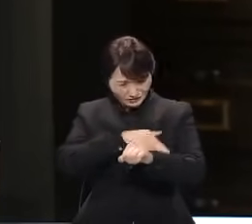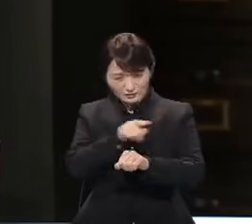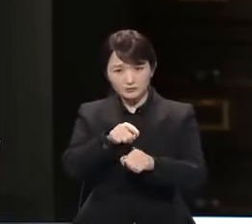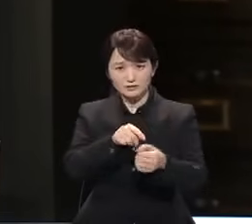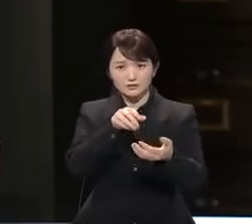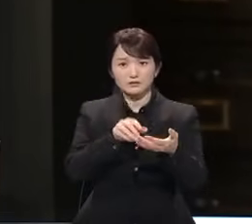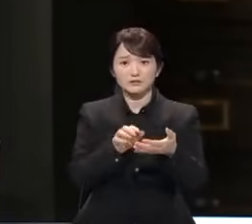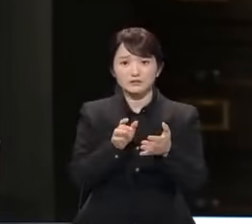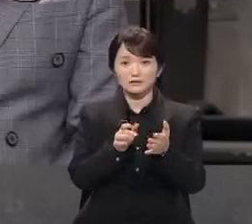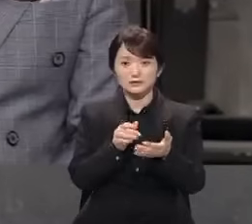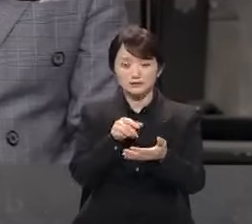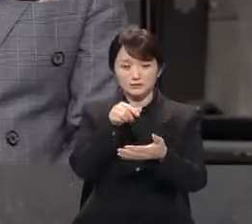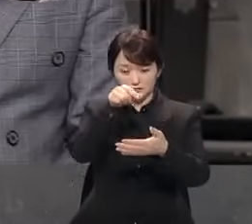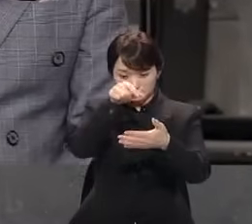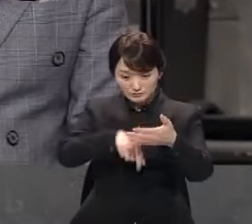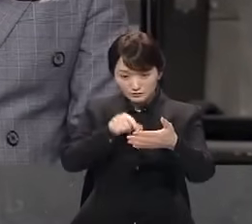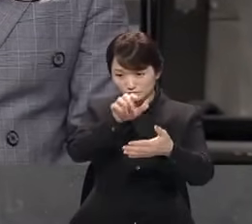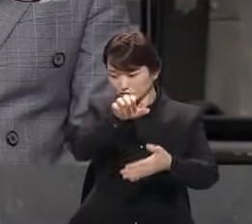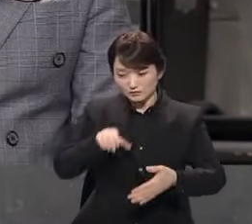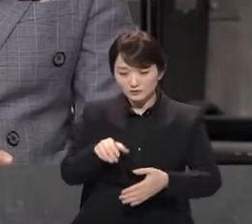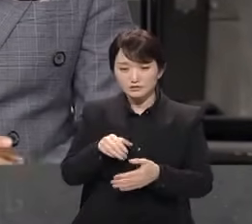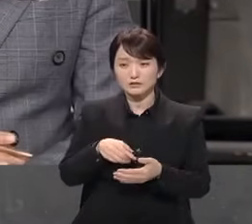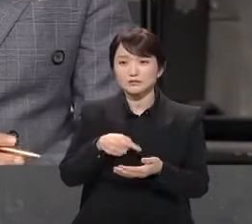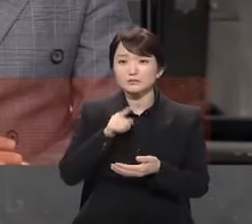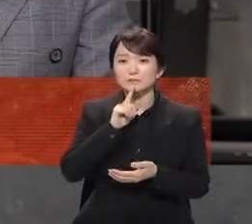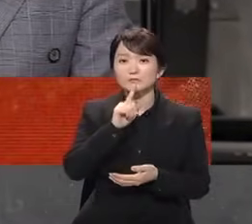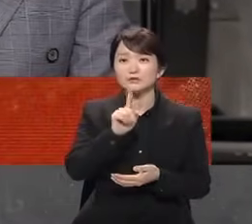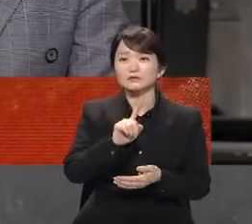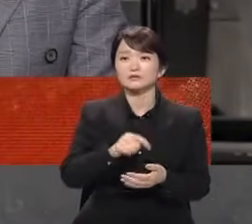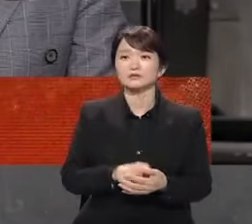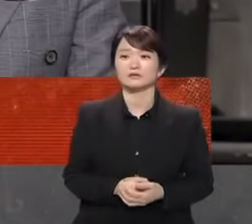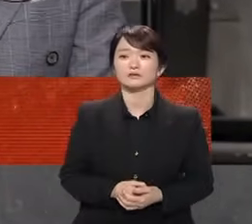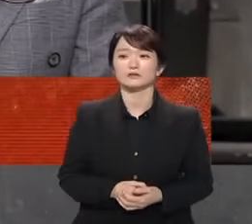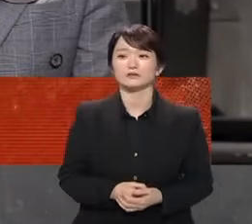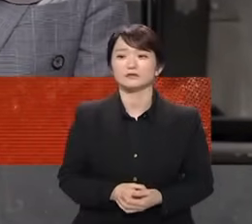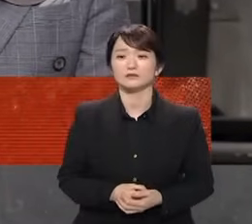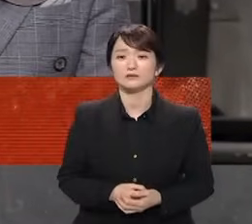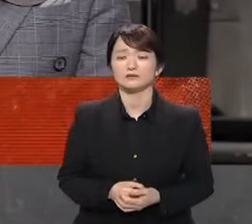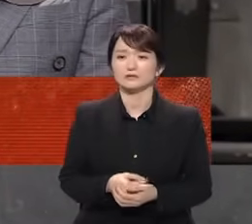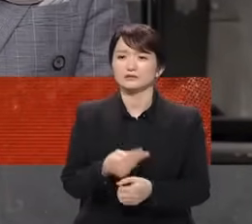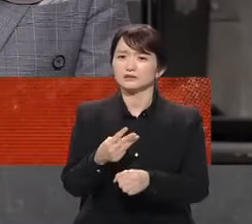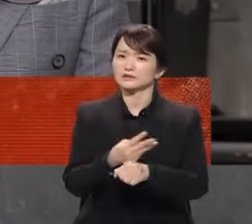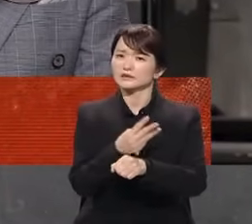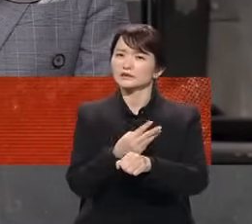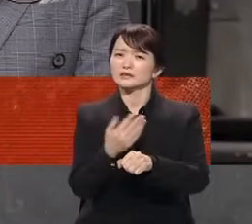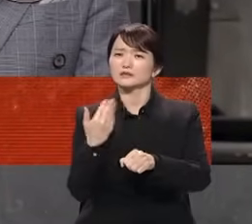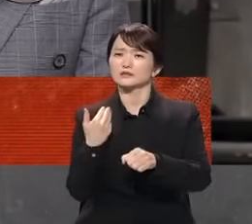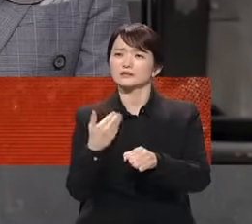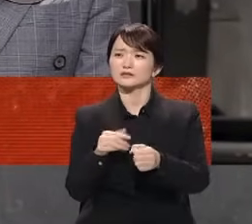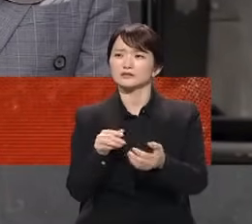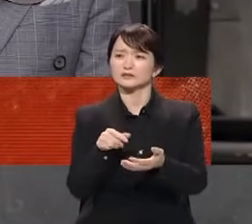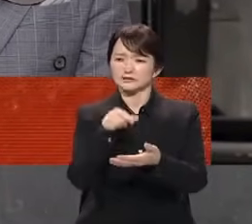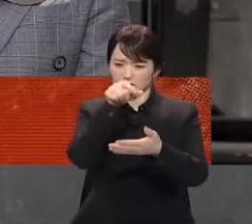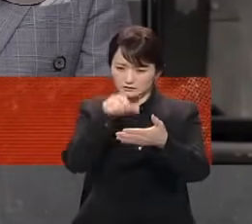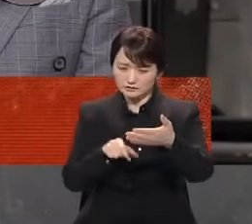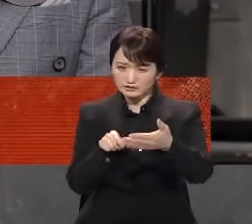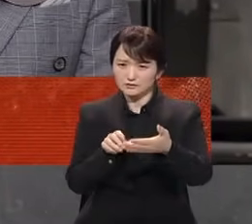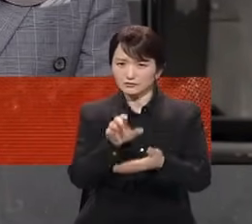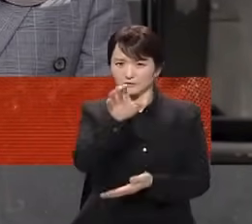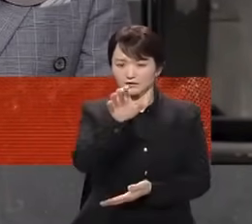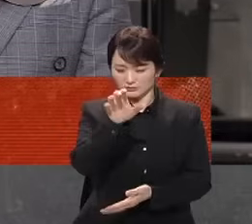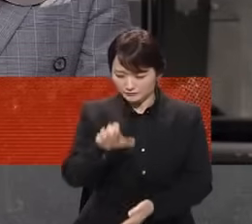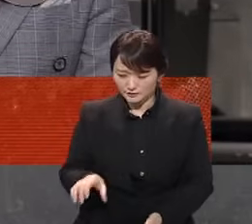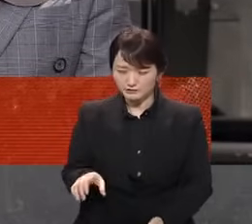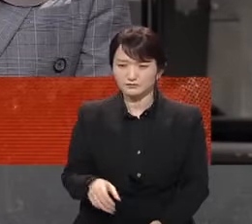얘기를 했는데도 저희가 2시간, 3시간 전에 기사가 내려갔어요. 하루 종일